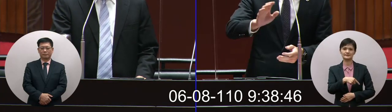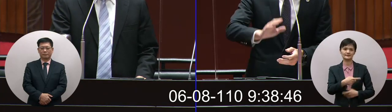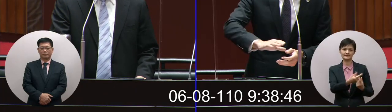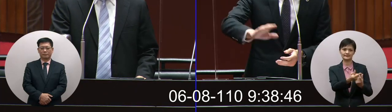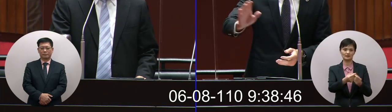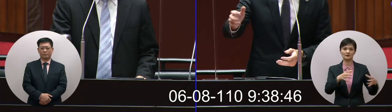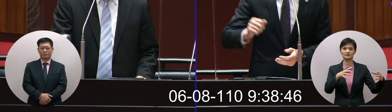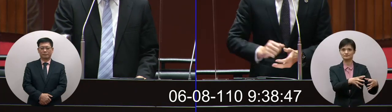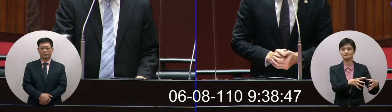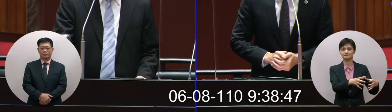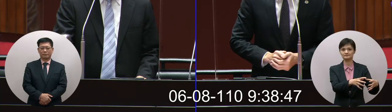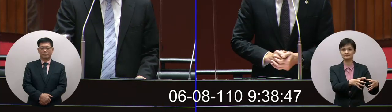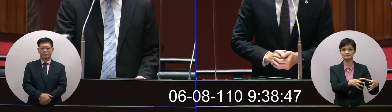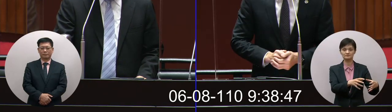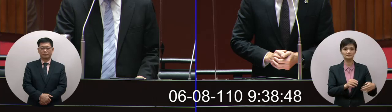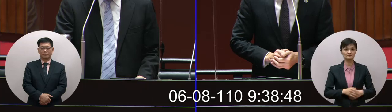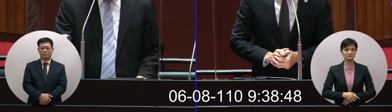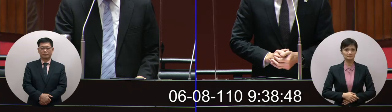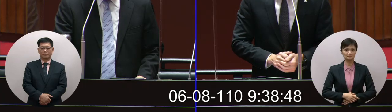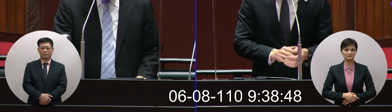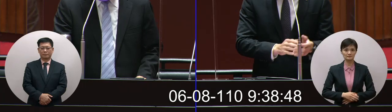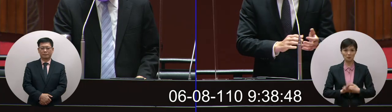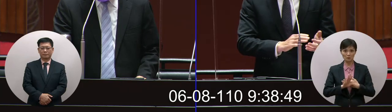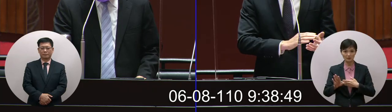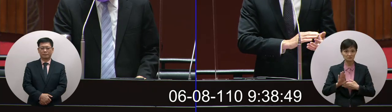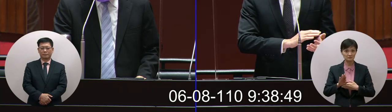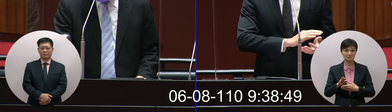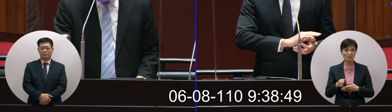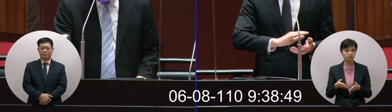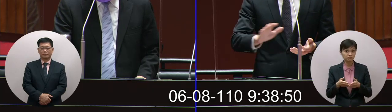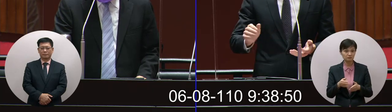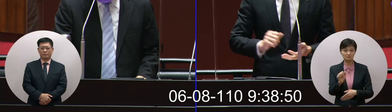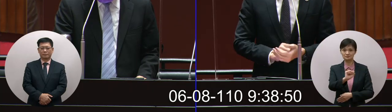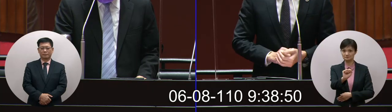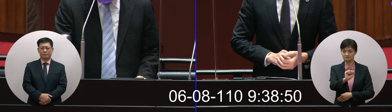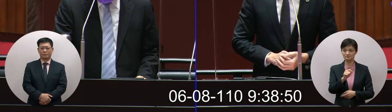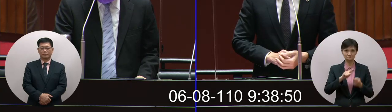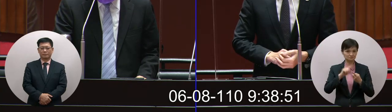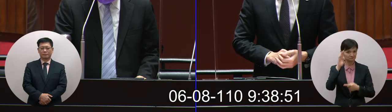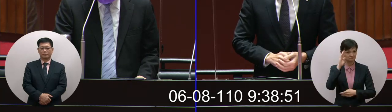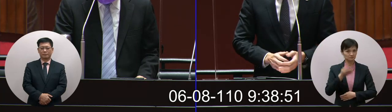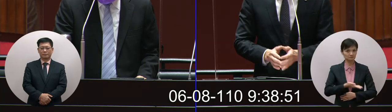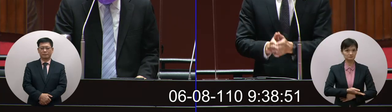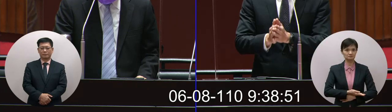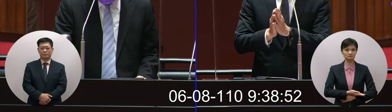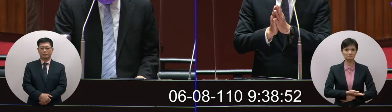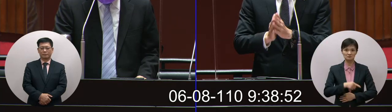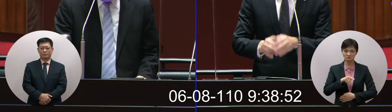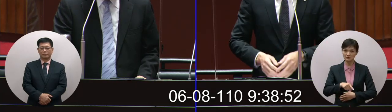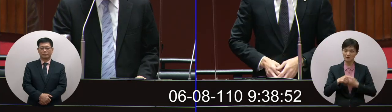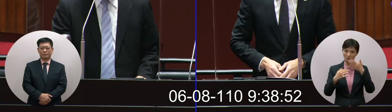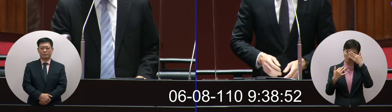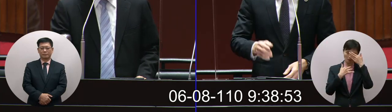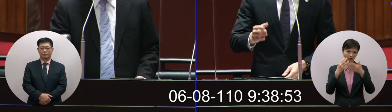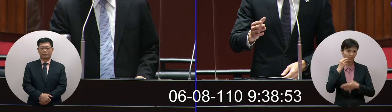啊，连要去外口停地嘛袂使。所以讲。面对这种污名化的这些行为吼，我是希望讲院长会当